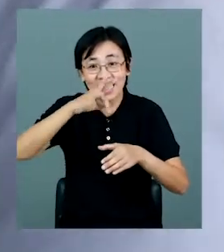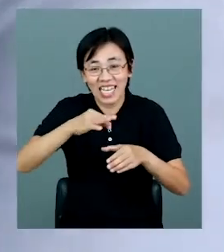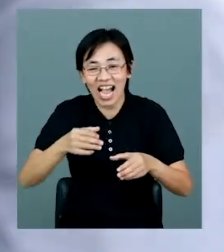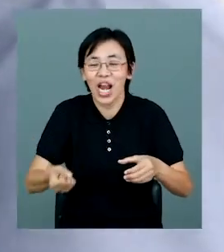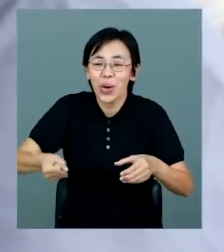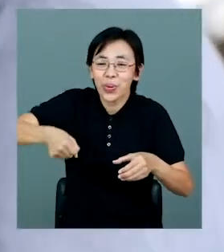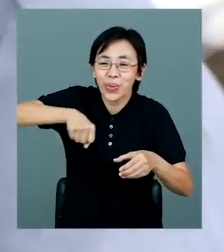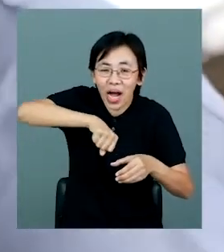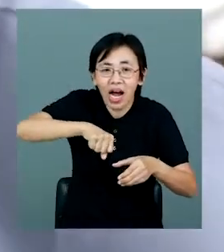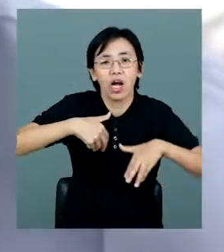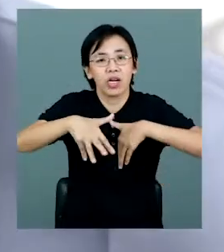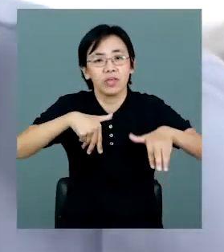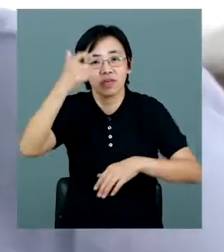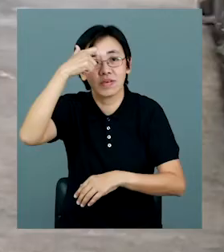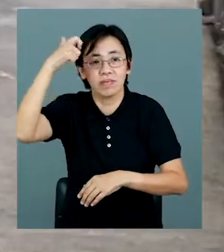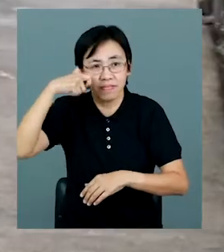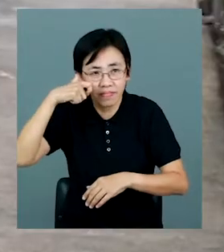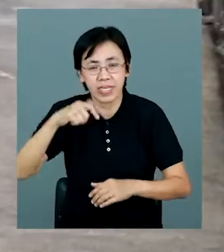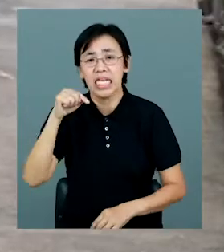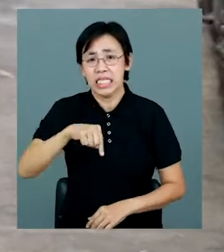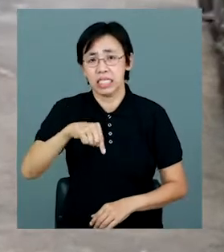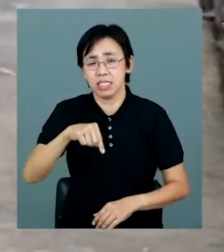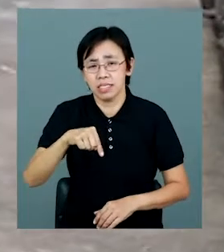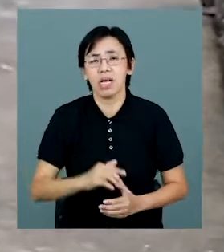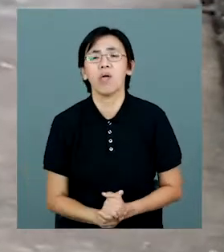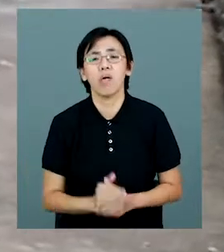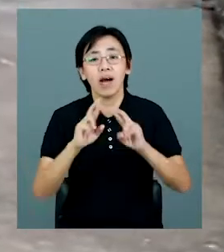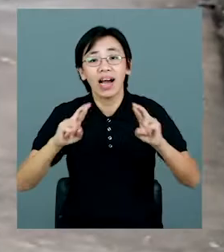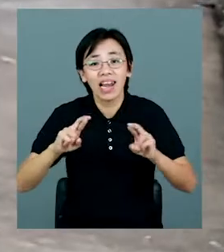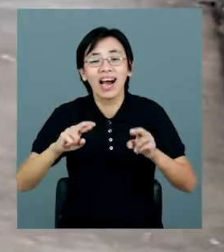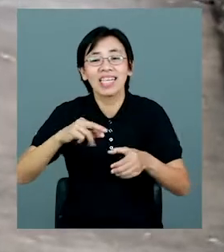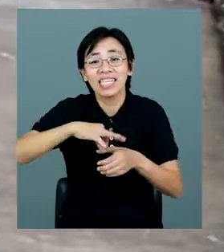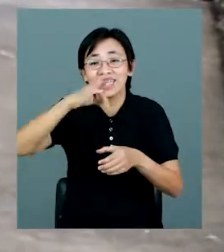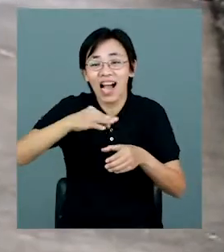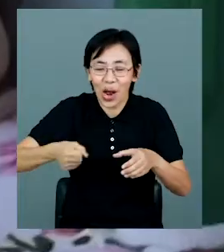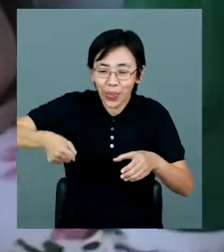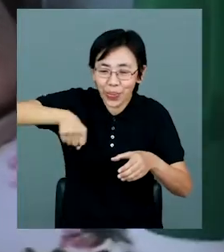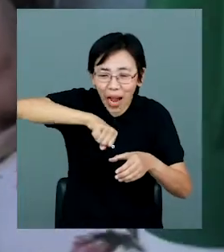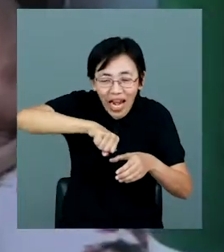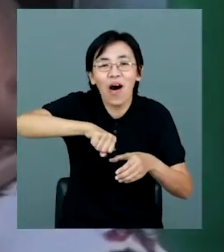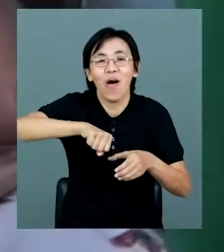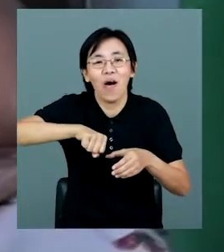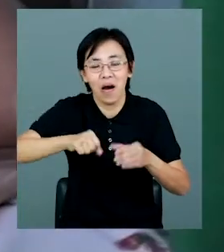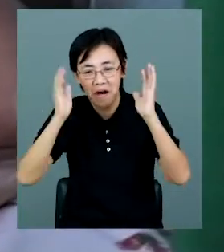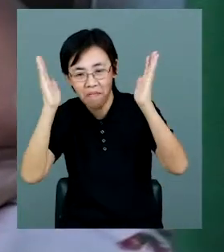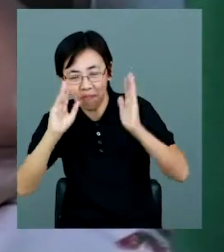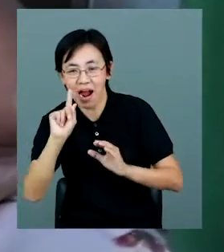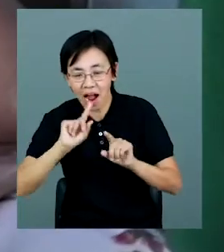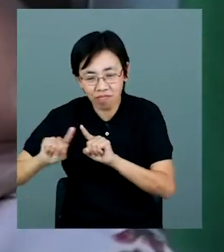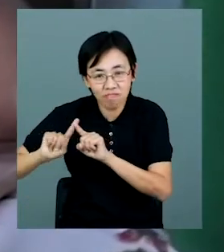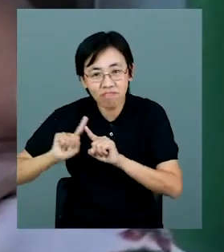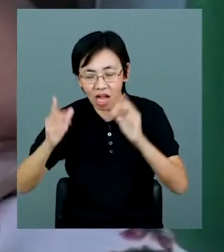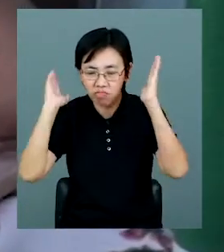านน้ำชาในชุมชนชาวเมียนมานะครับแล้วก็ใช้พื้นที่ตรงร้านน้ำชาได้แล้วครับกระจายข่าวต่างๆนะครับในช่วงที่